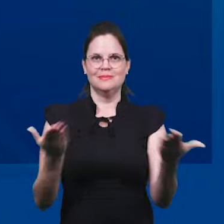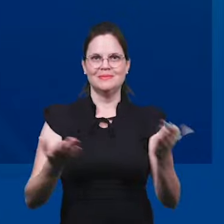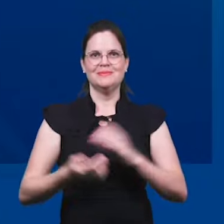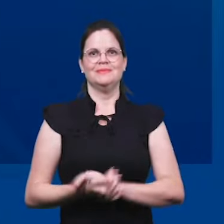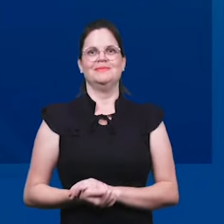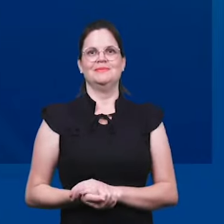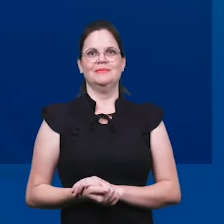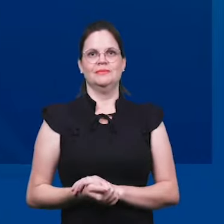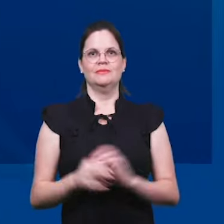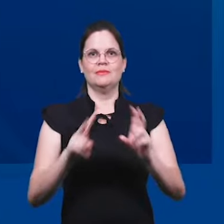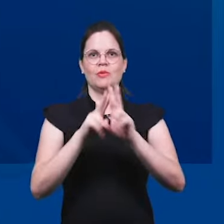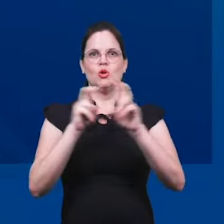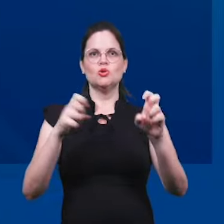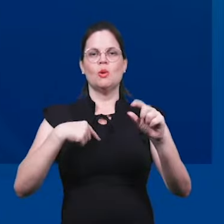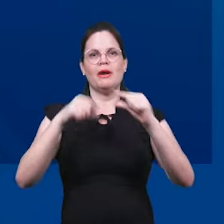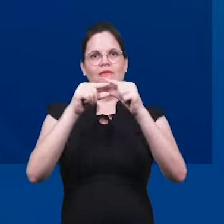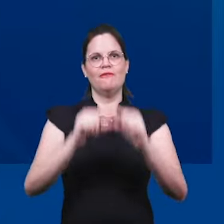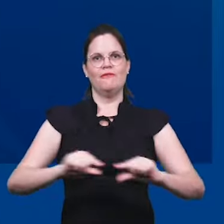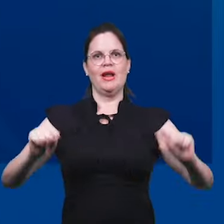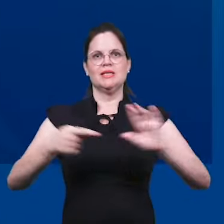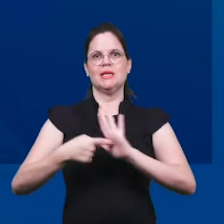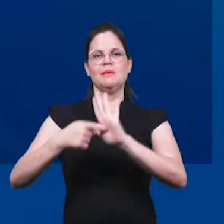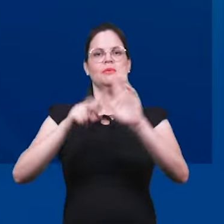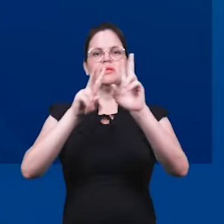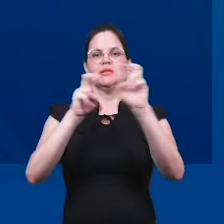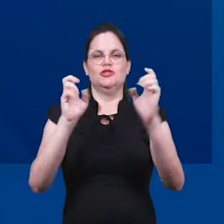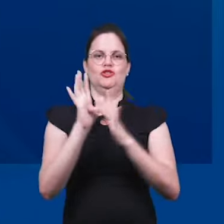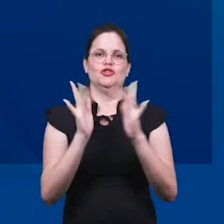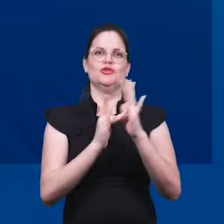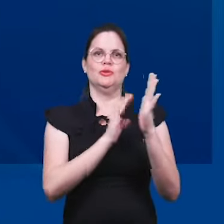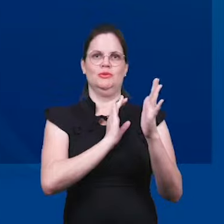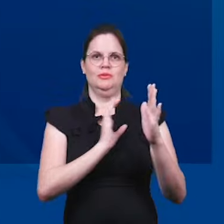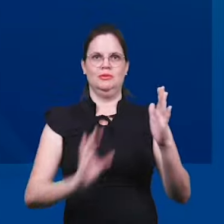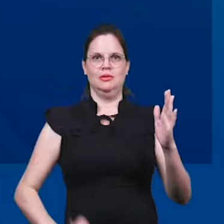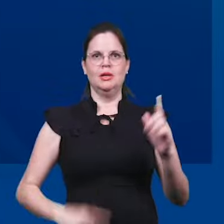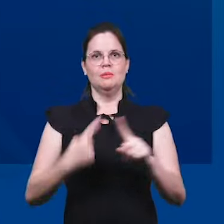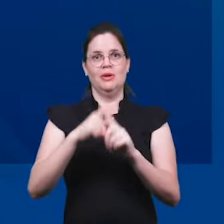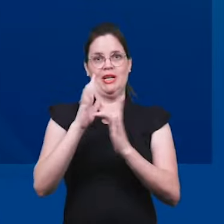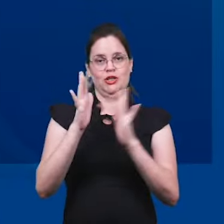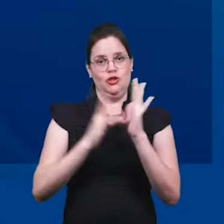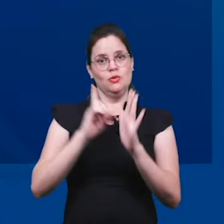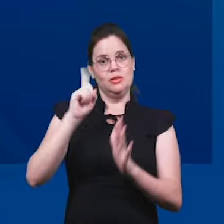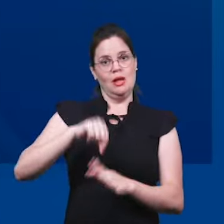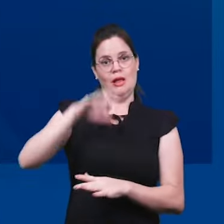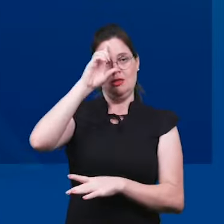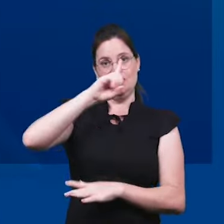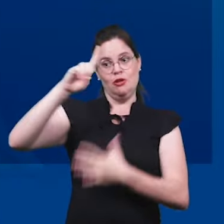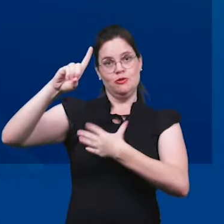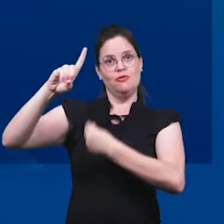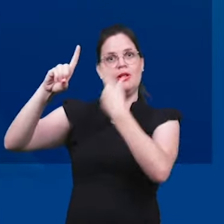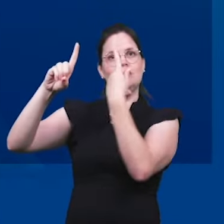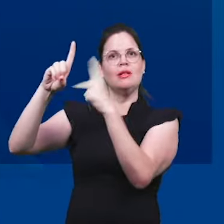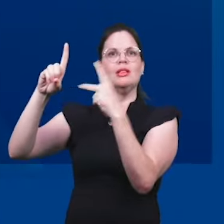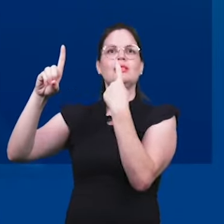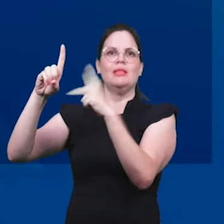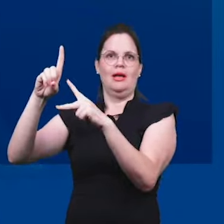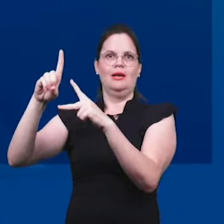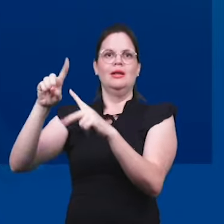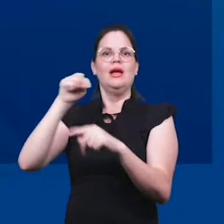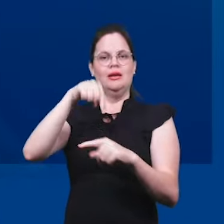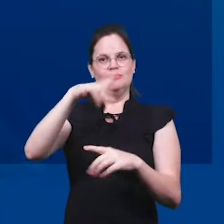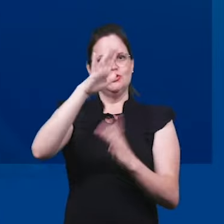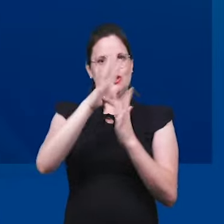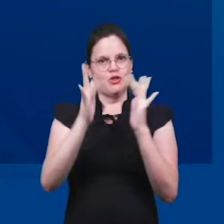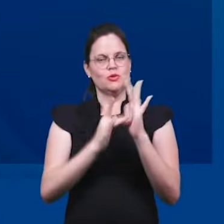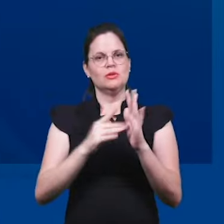Сеньора Иисус. Это выражение относится к Иисусу Христу, потому что Иисус есть Сын Божий, который крестит